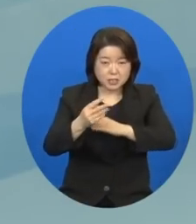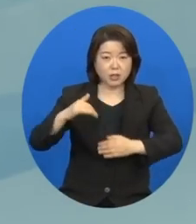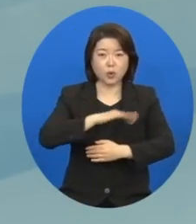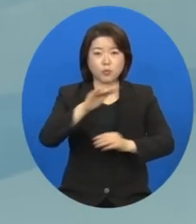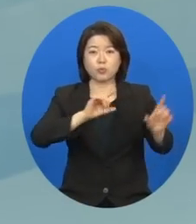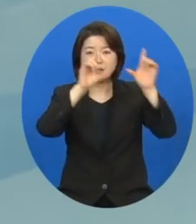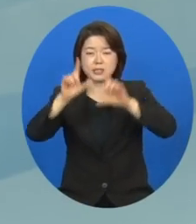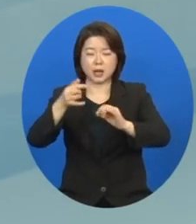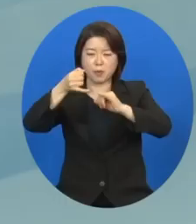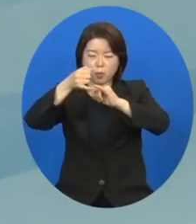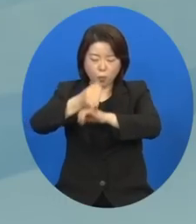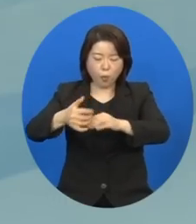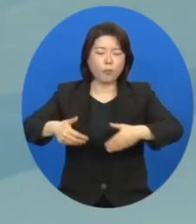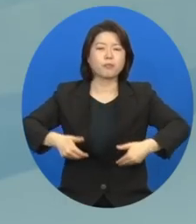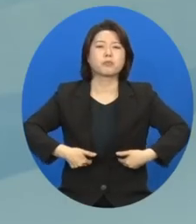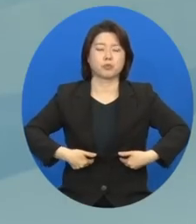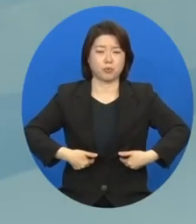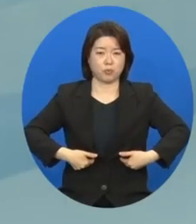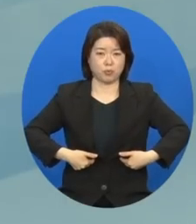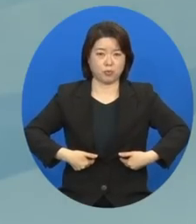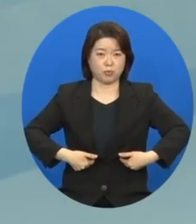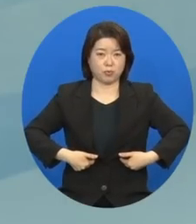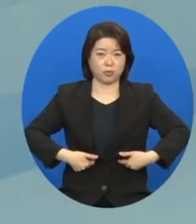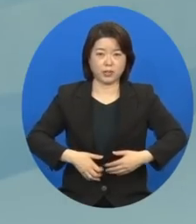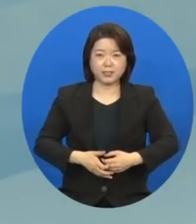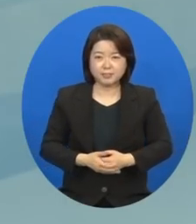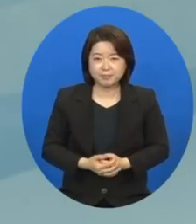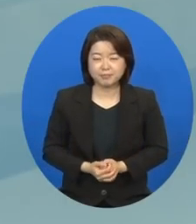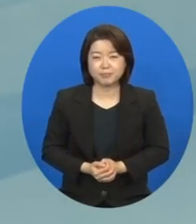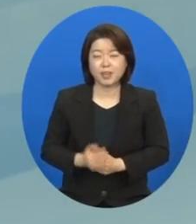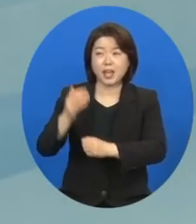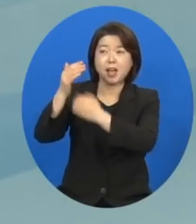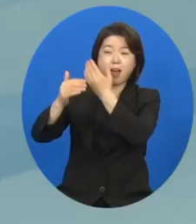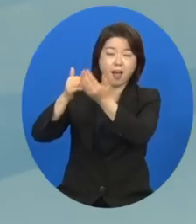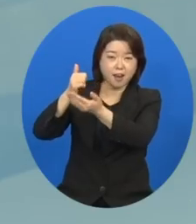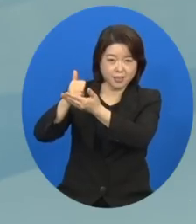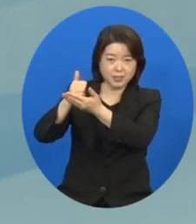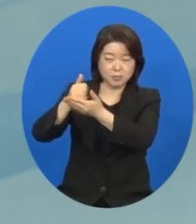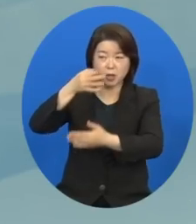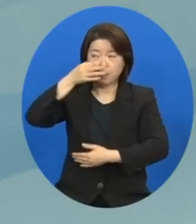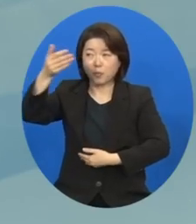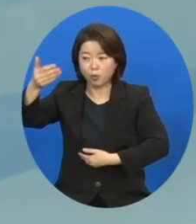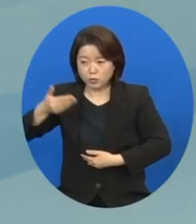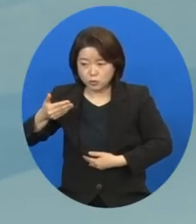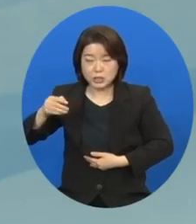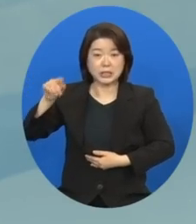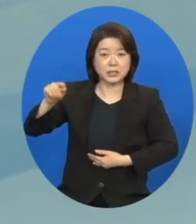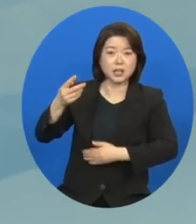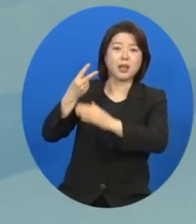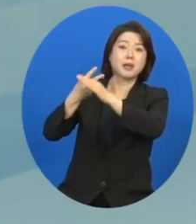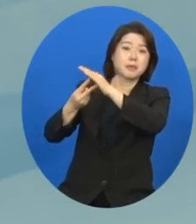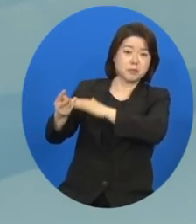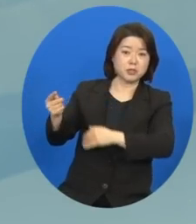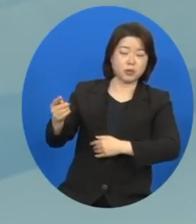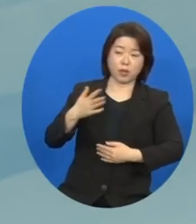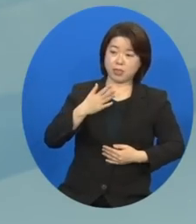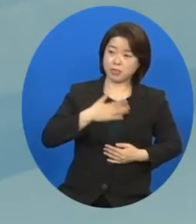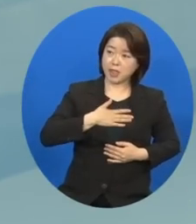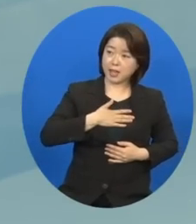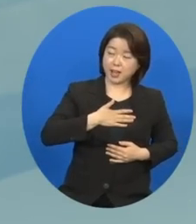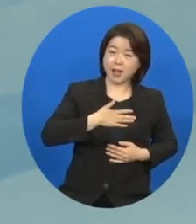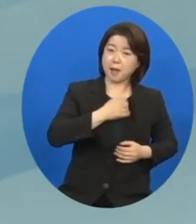우리의 삶에 꼭 필요합니다. 하나님이 보여주신 것이 비전이에요. 내가 만든 것이